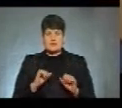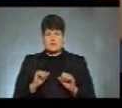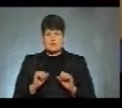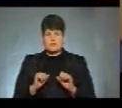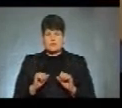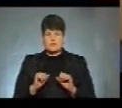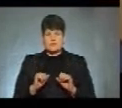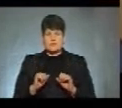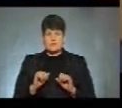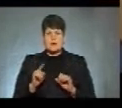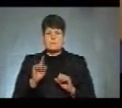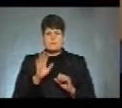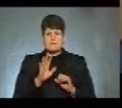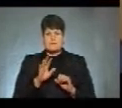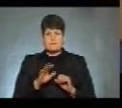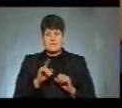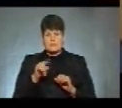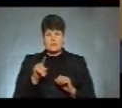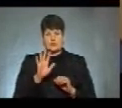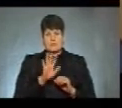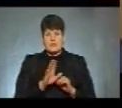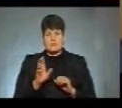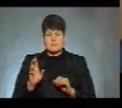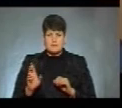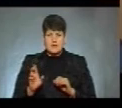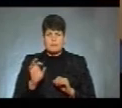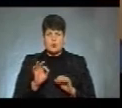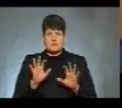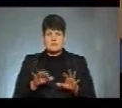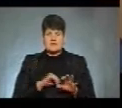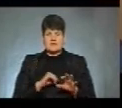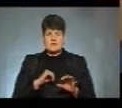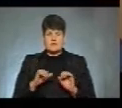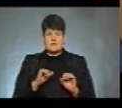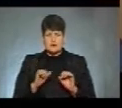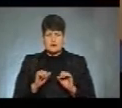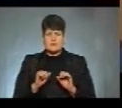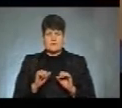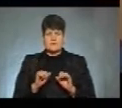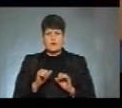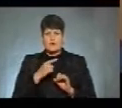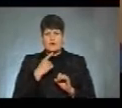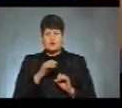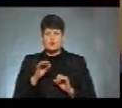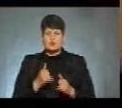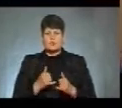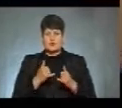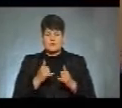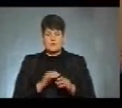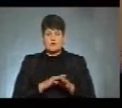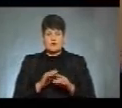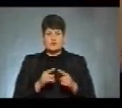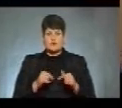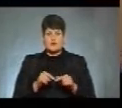підпункту 5б частини 1 статті 34 закону про місцеве самоврядування, до делегованих повноважень виконавчих